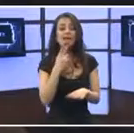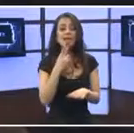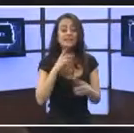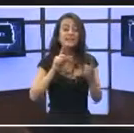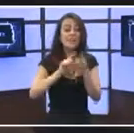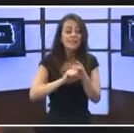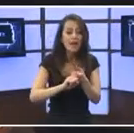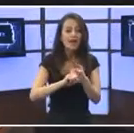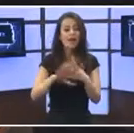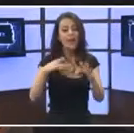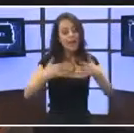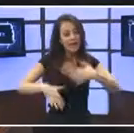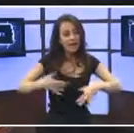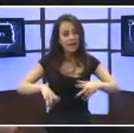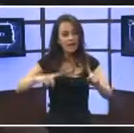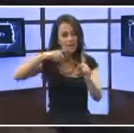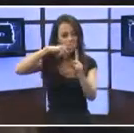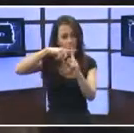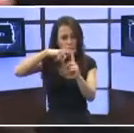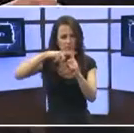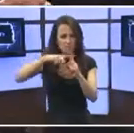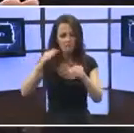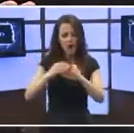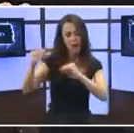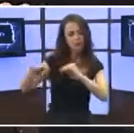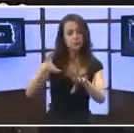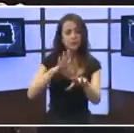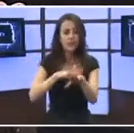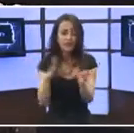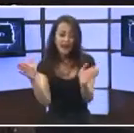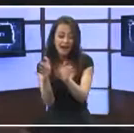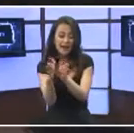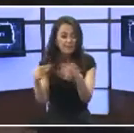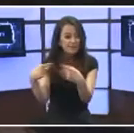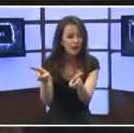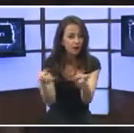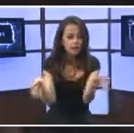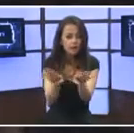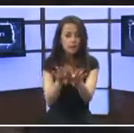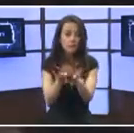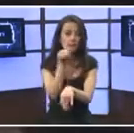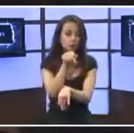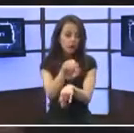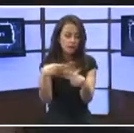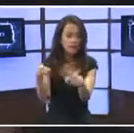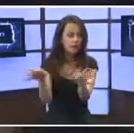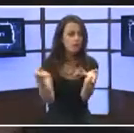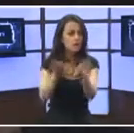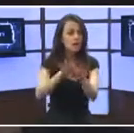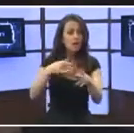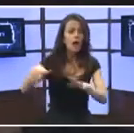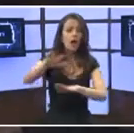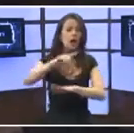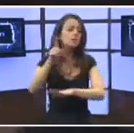yaptık aradaki farkı kapatmak için. Şu an aradaki fark kapandı Bağcılar. Evet. Şu an aradaki fark kapandı. Herkes bir şeyler